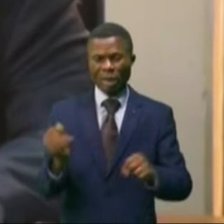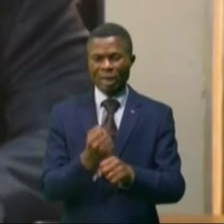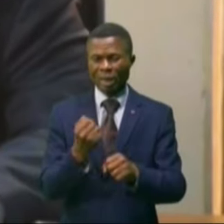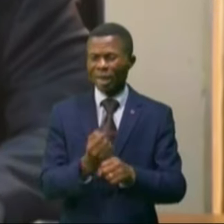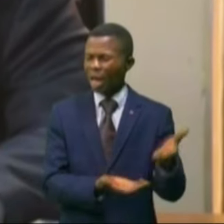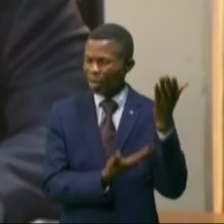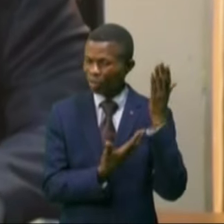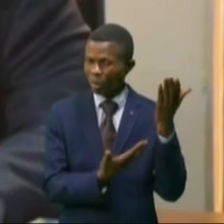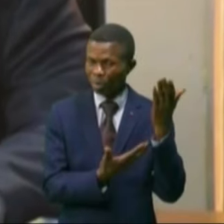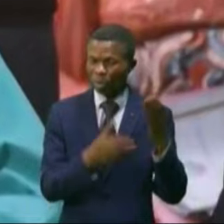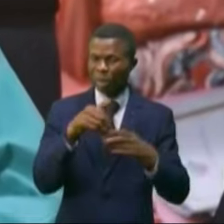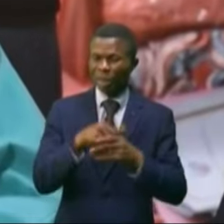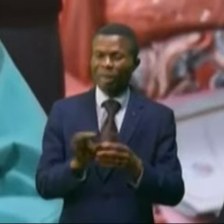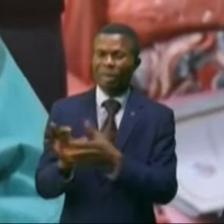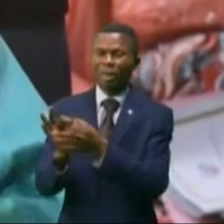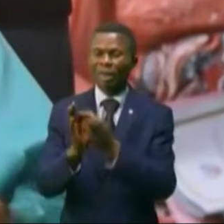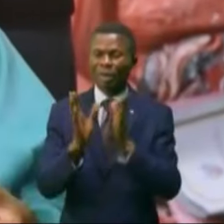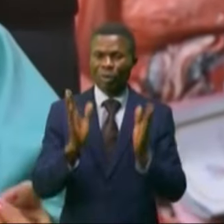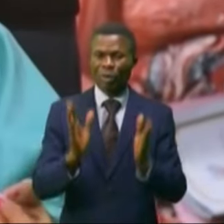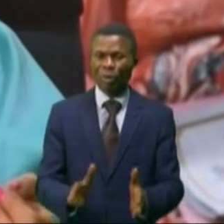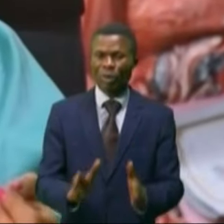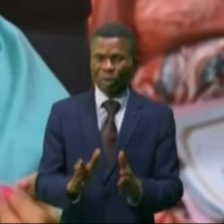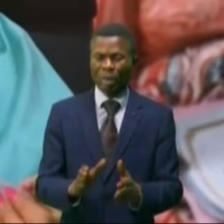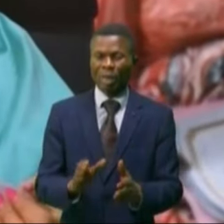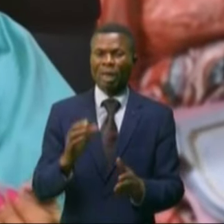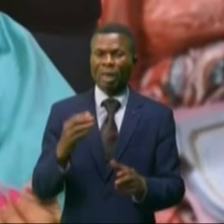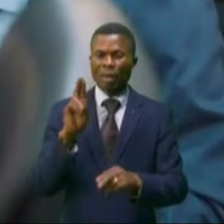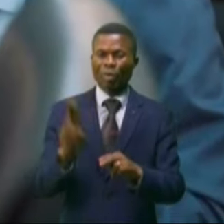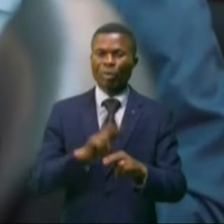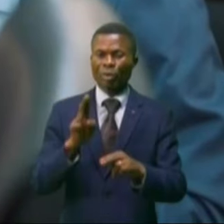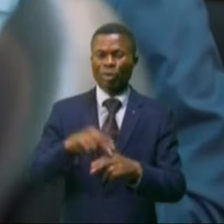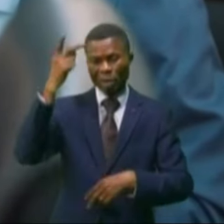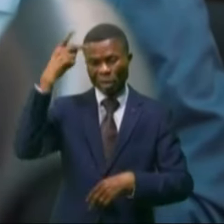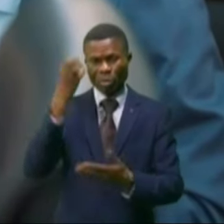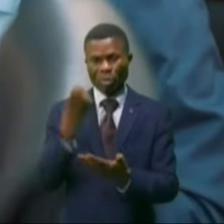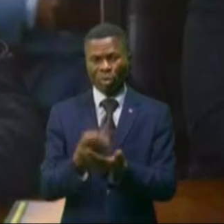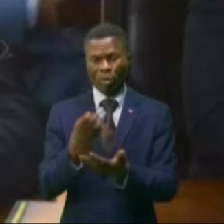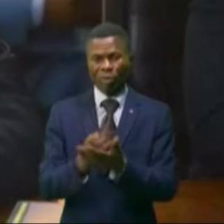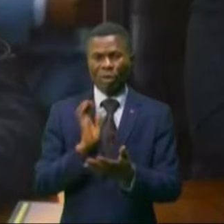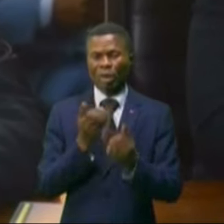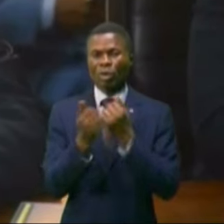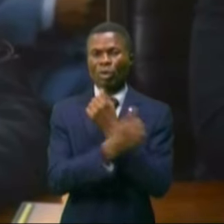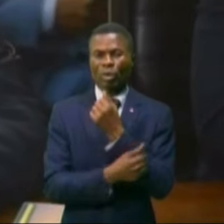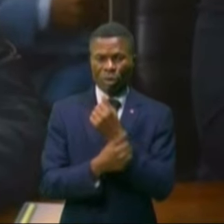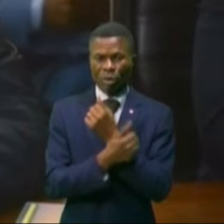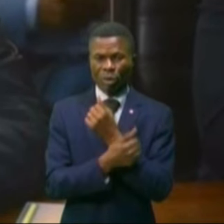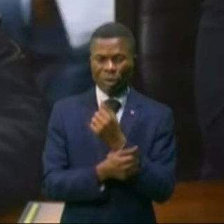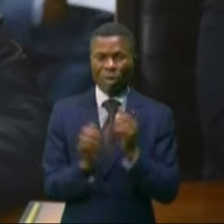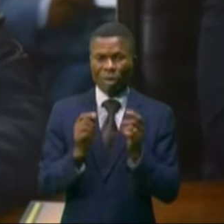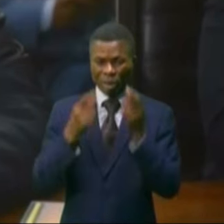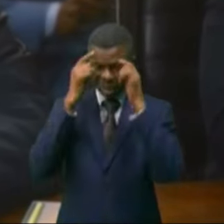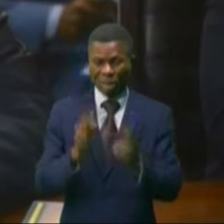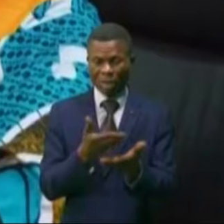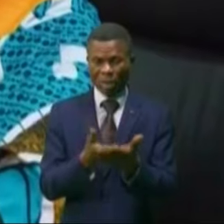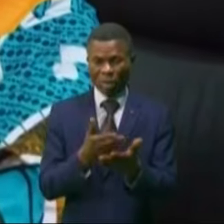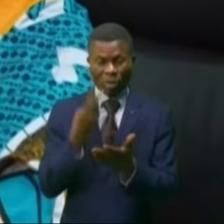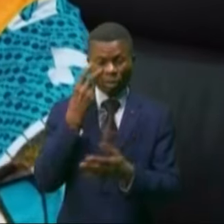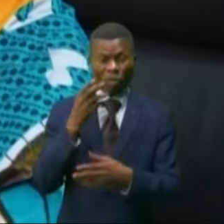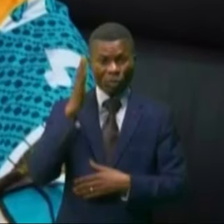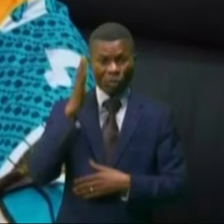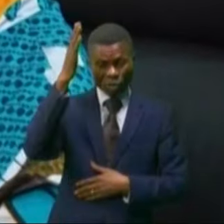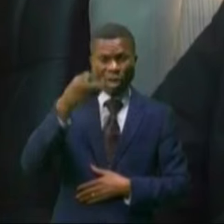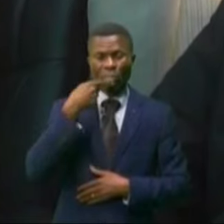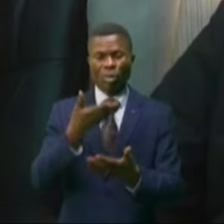crucial dans la coordination et la mise en œuvre des politiques économiques du pays. Les engagements pris et les perspectives